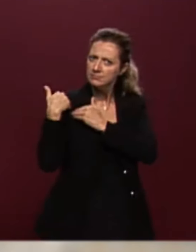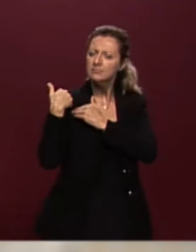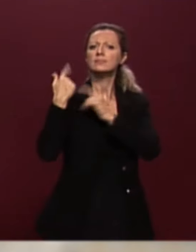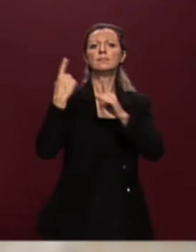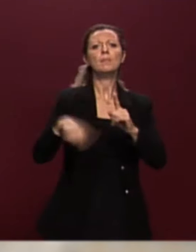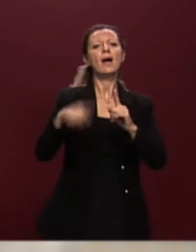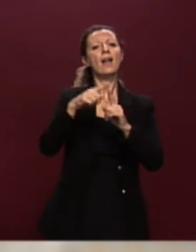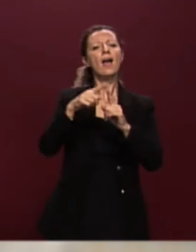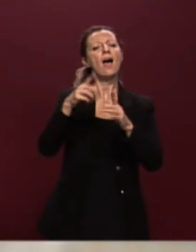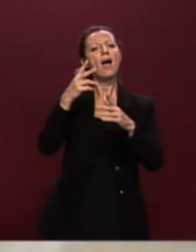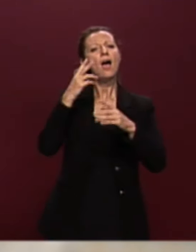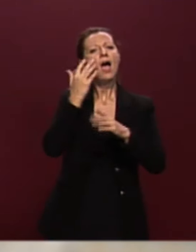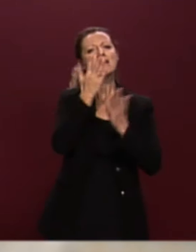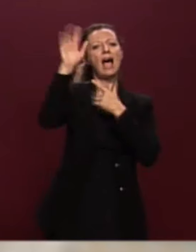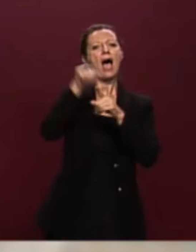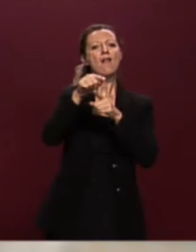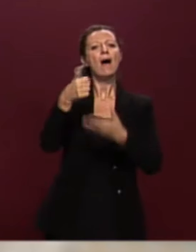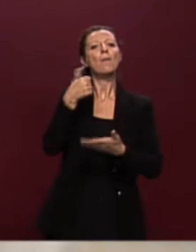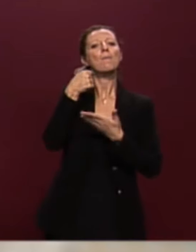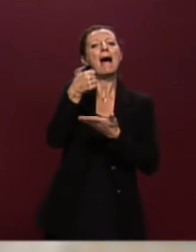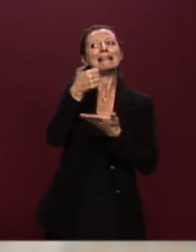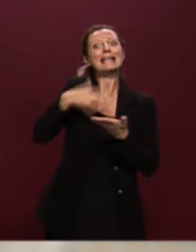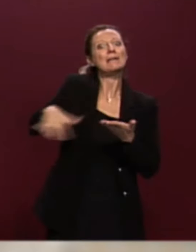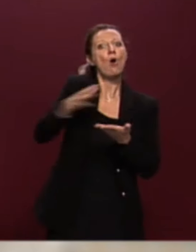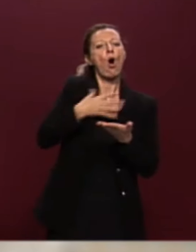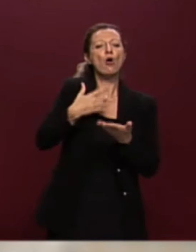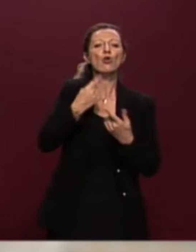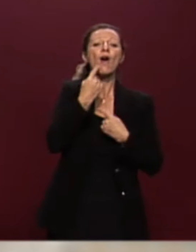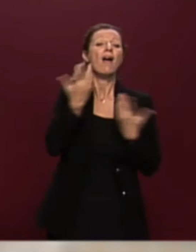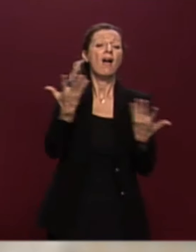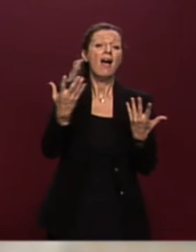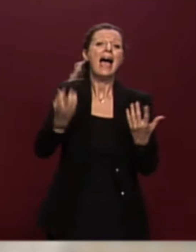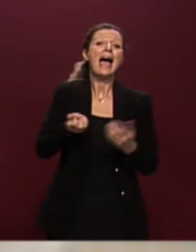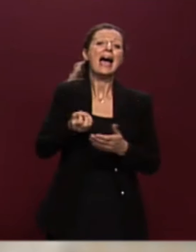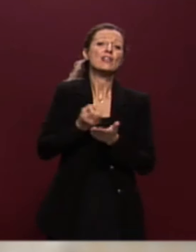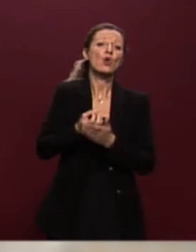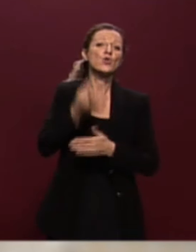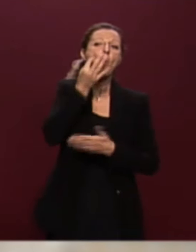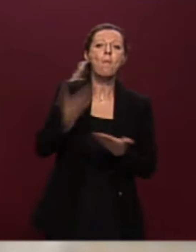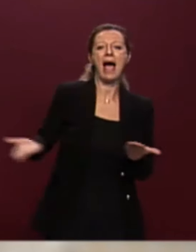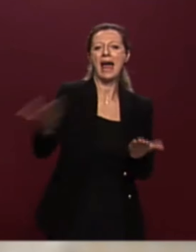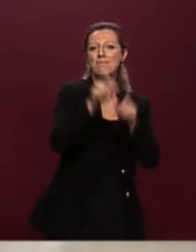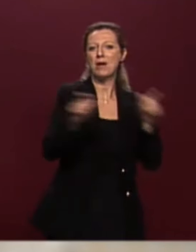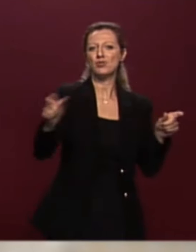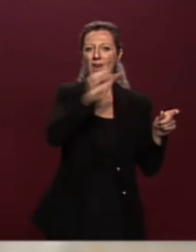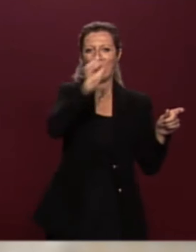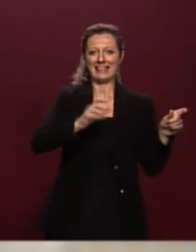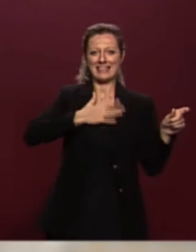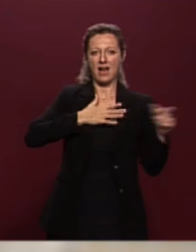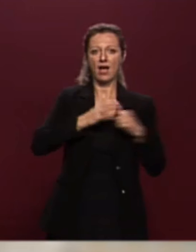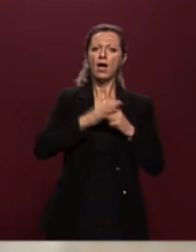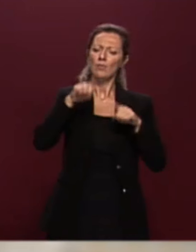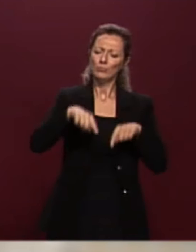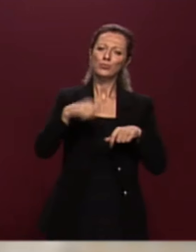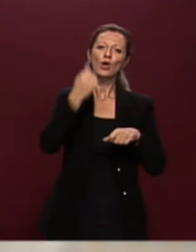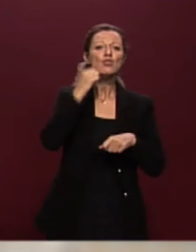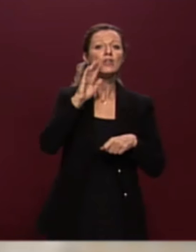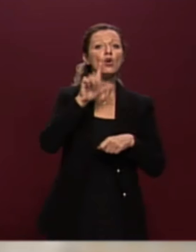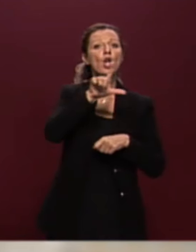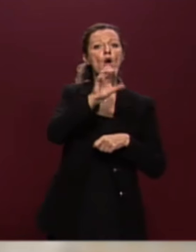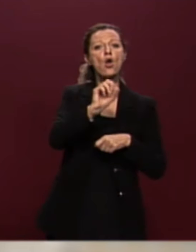il patrimonio più prezioso che abbiamo, le risorse umane del nostro Paese. Ci sono tra l'altro anche i genitori in sala di